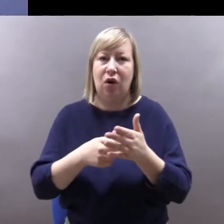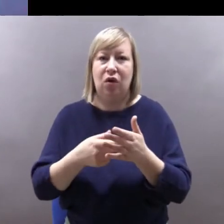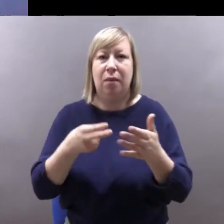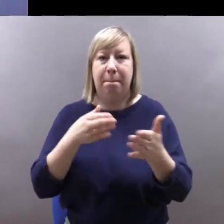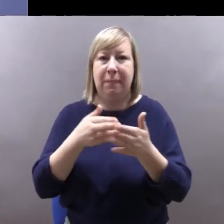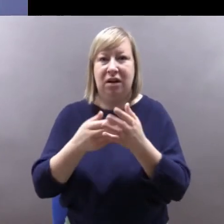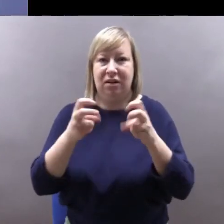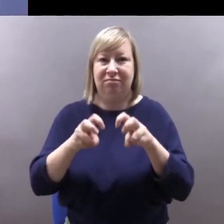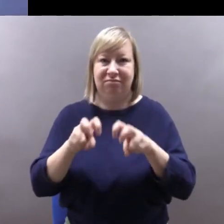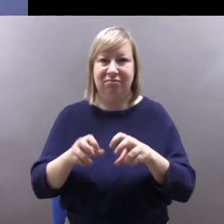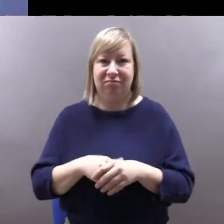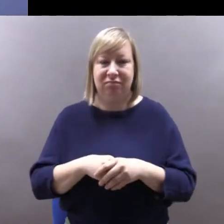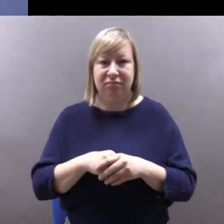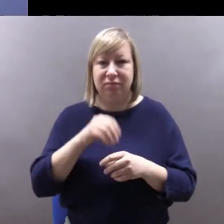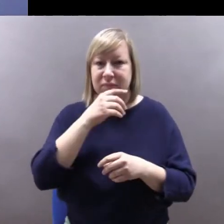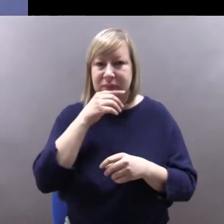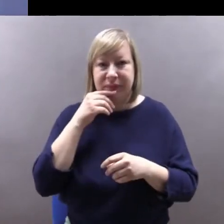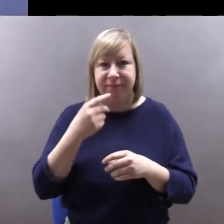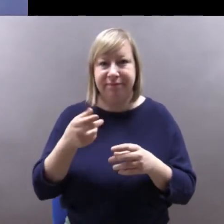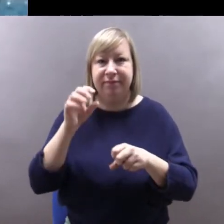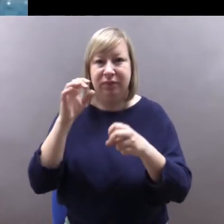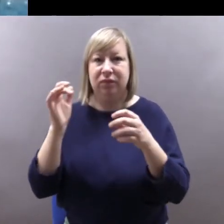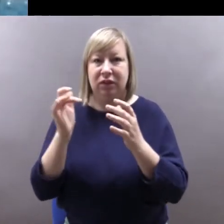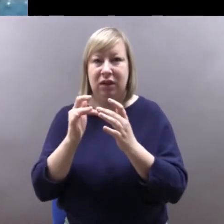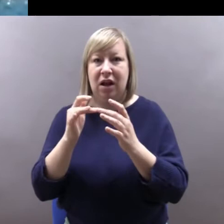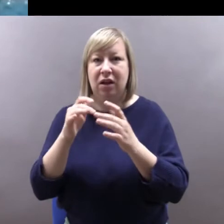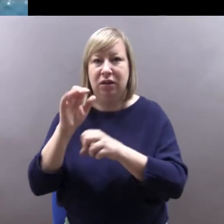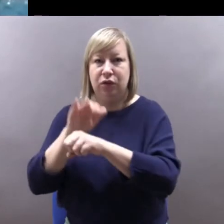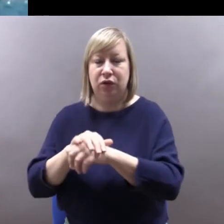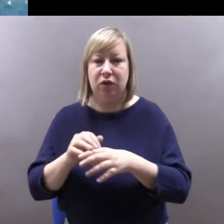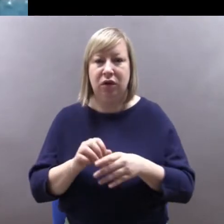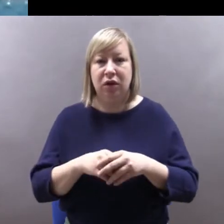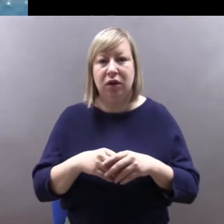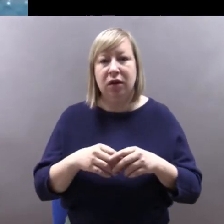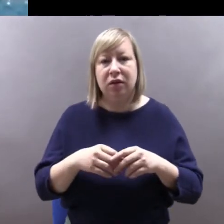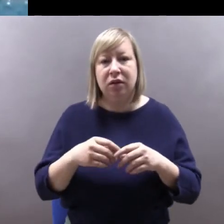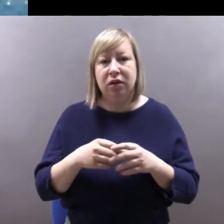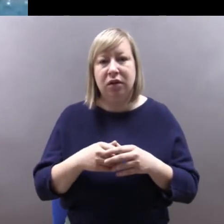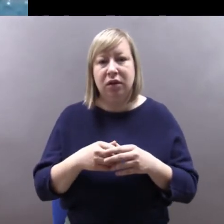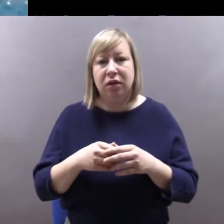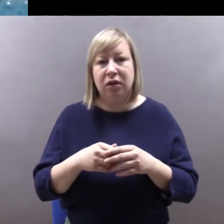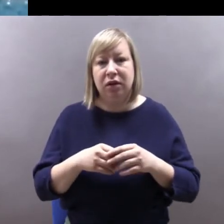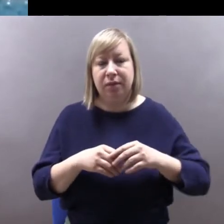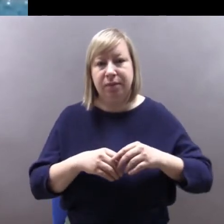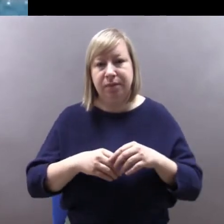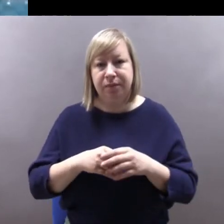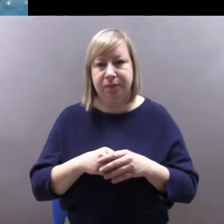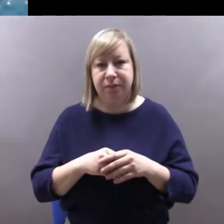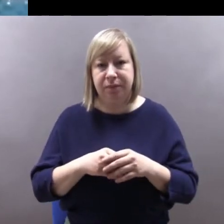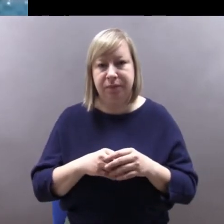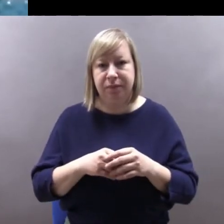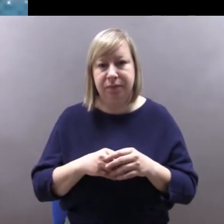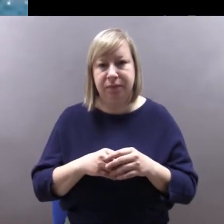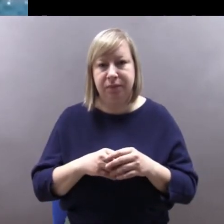Zgadzam się w 100%. Tak. Żeby wam naświetlić trochę sytuację, to też powiem, że ona